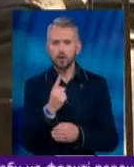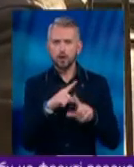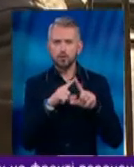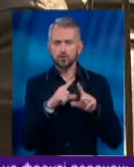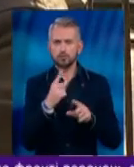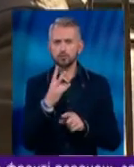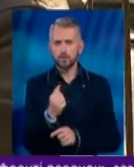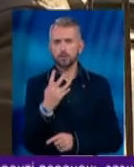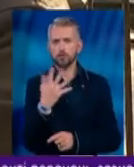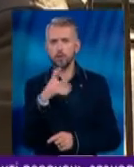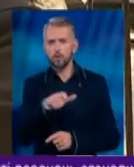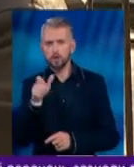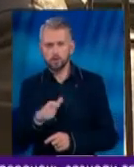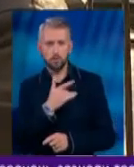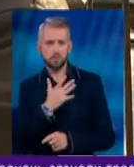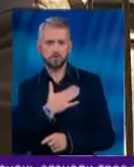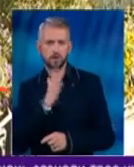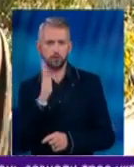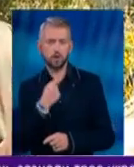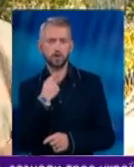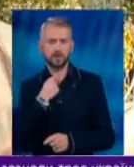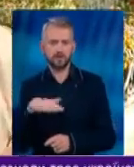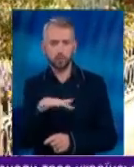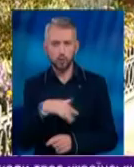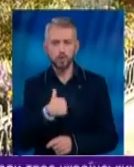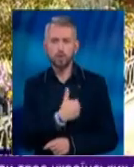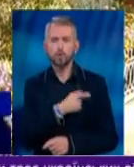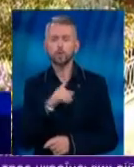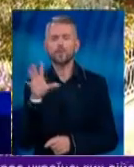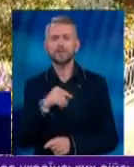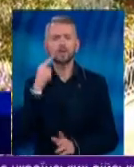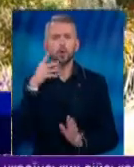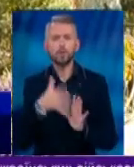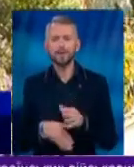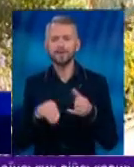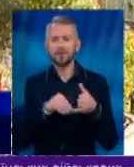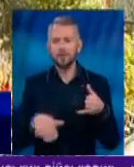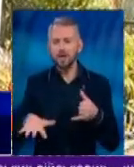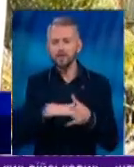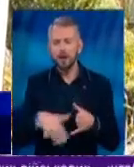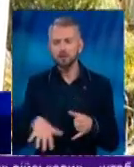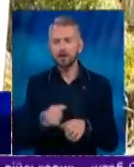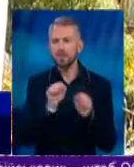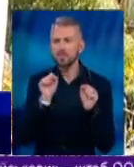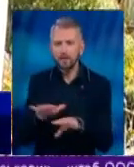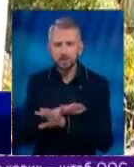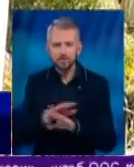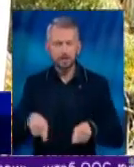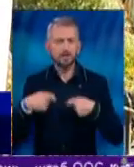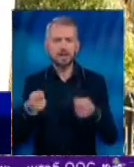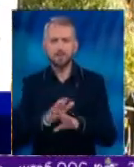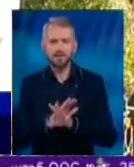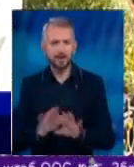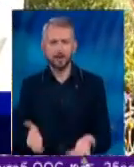І та приватного штибу планується на Голосіївській площі. Я хочу, щоб всі зрозуміли, земельна ділянка не вилучається, не